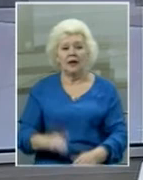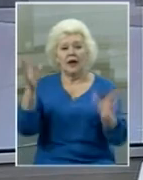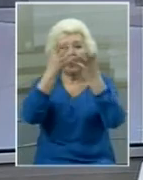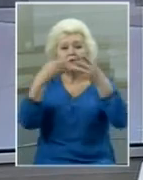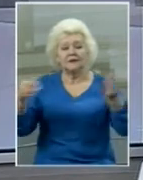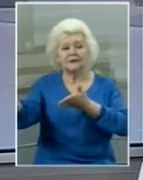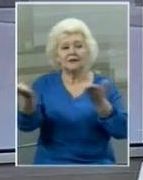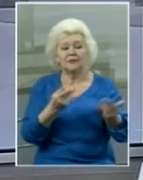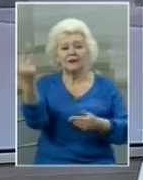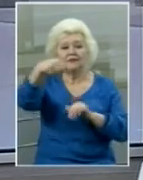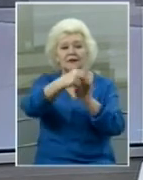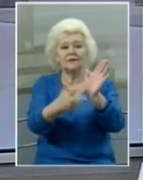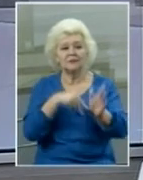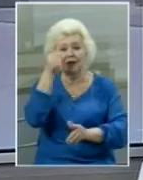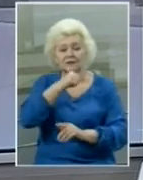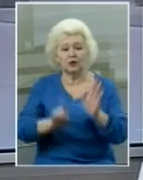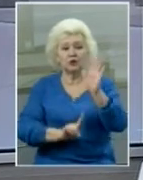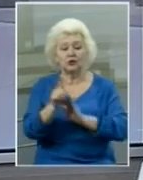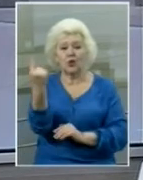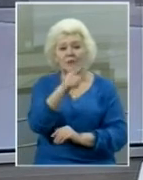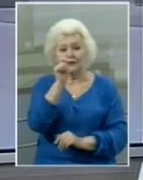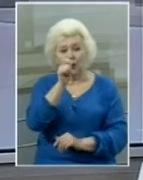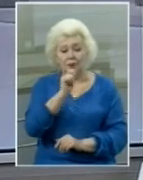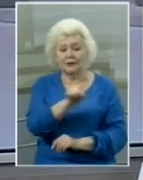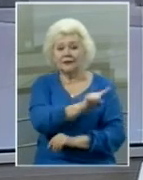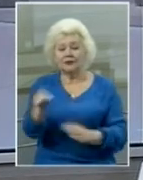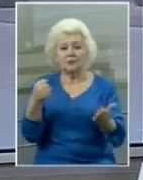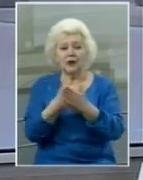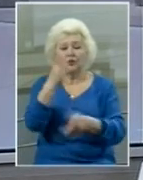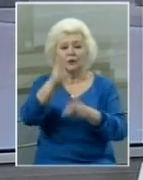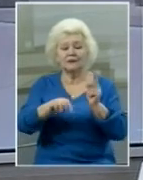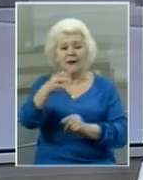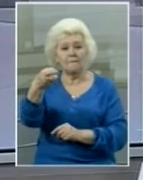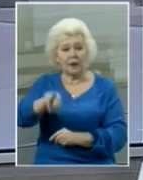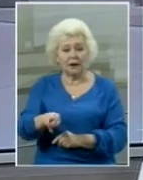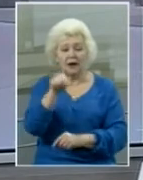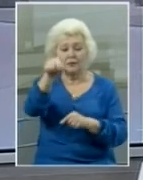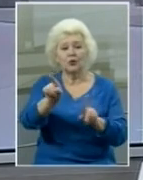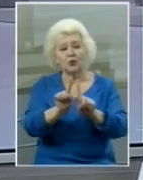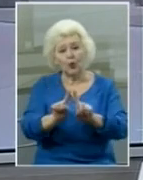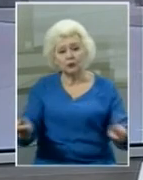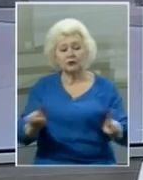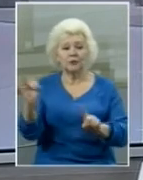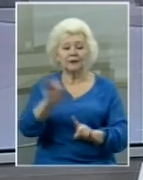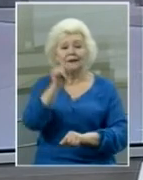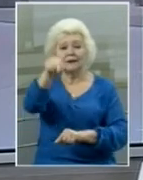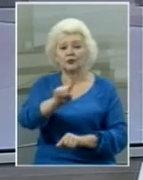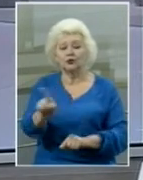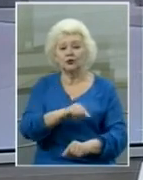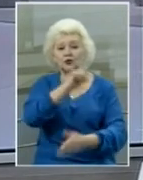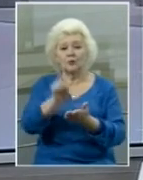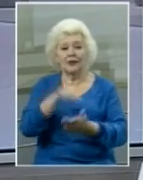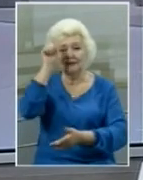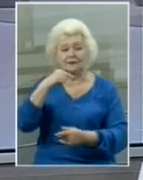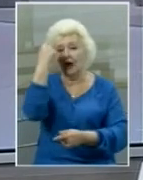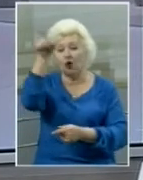Весняний приз у 2018 року стартує 1 квітня і триватиме до кінця травня. Про його особливості та про те, що мають знати